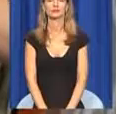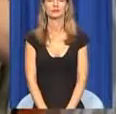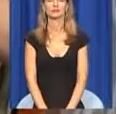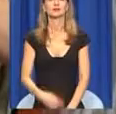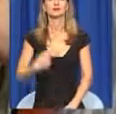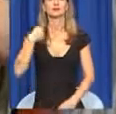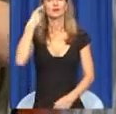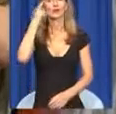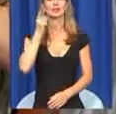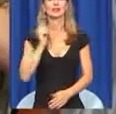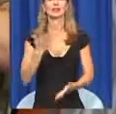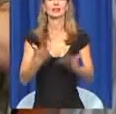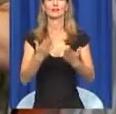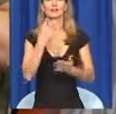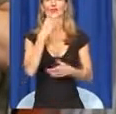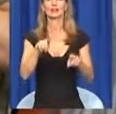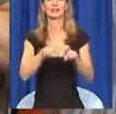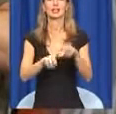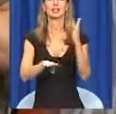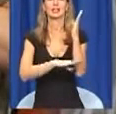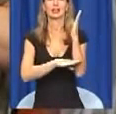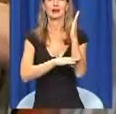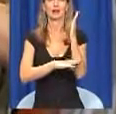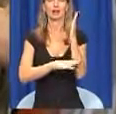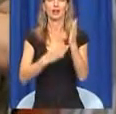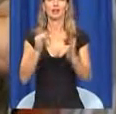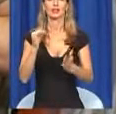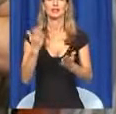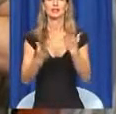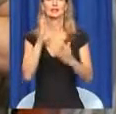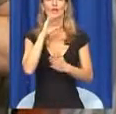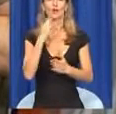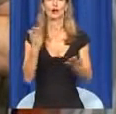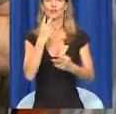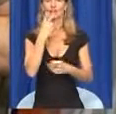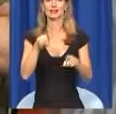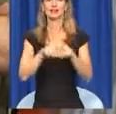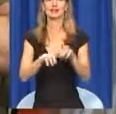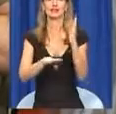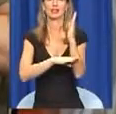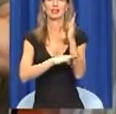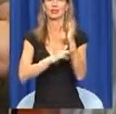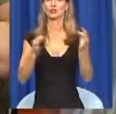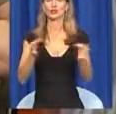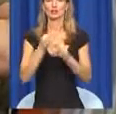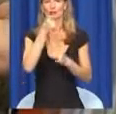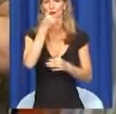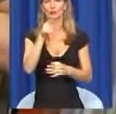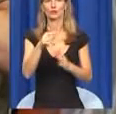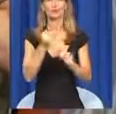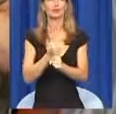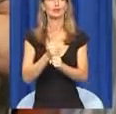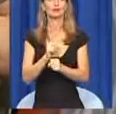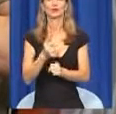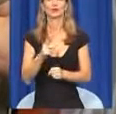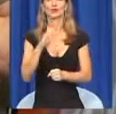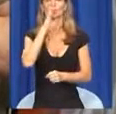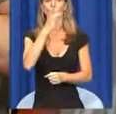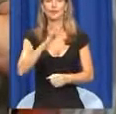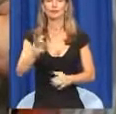Я думаю, дійсно, якщо ви побачите таке дерево, то і навіть якщо цуцик якийсь побачить таке дерево, він нічого не зможе йому зробити, тому що навіть